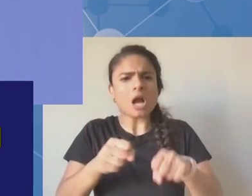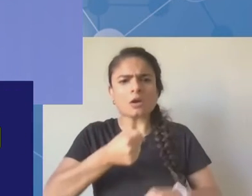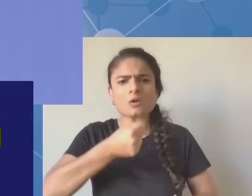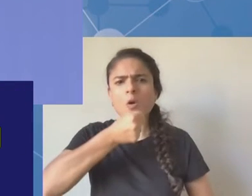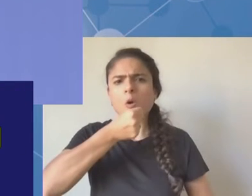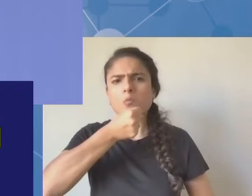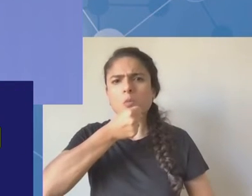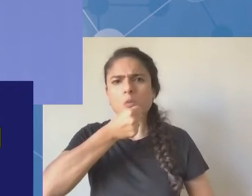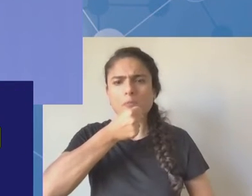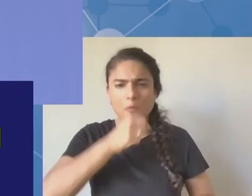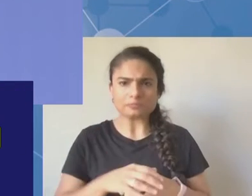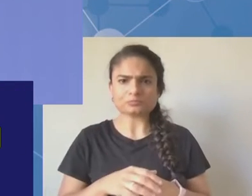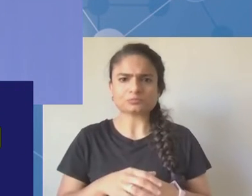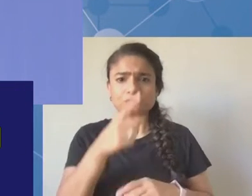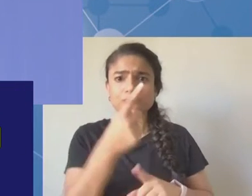поднимет руку, чтобы